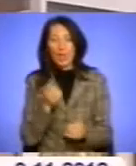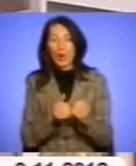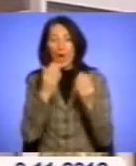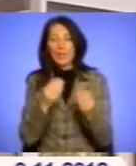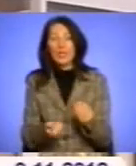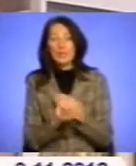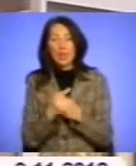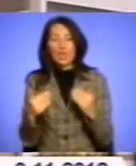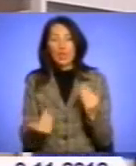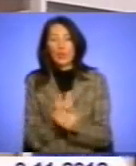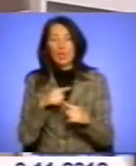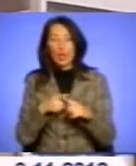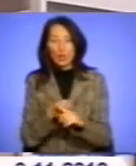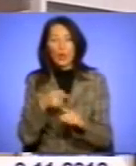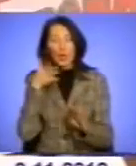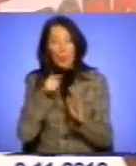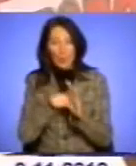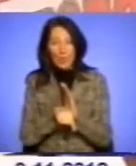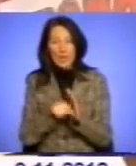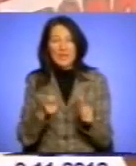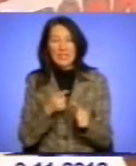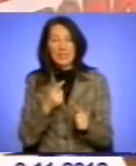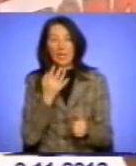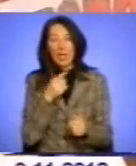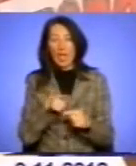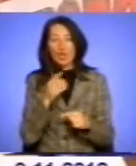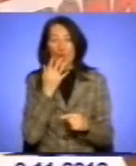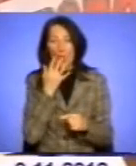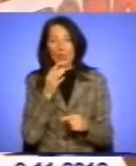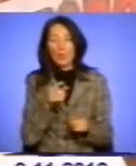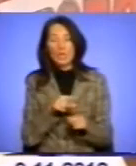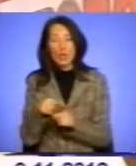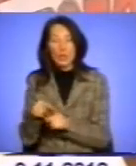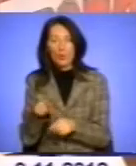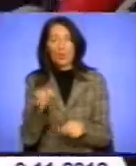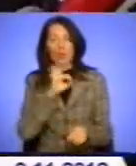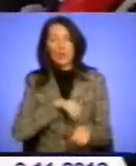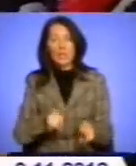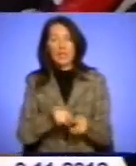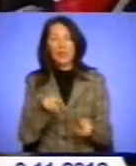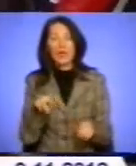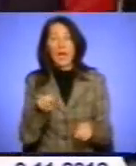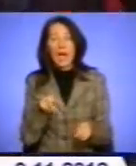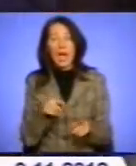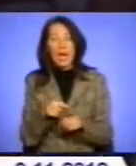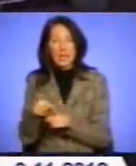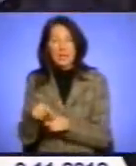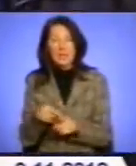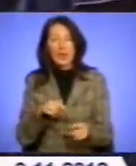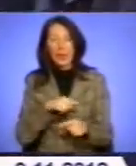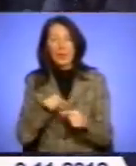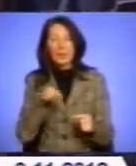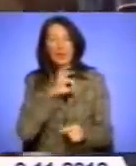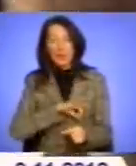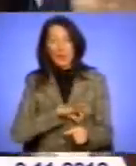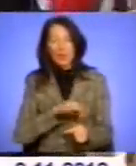з'являються нові технології і поняття, названі іншомовними словами. Тож використання такої лексики у сферах бізнесу чи культури – явище звичне.